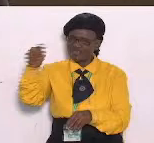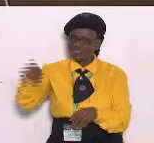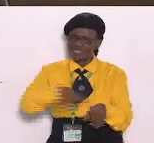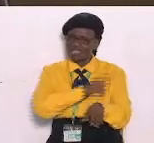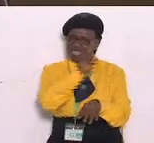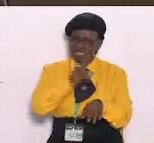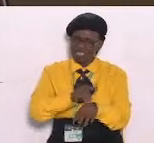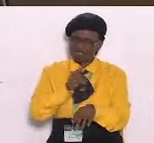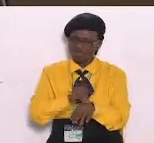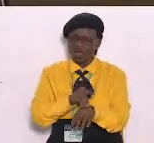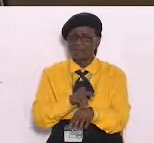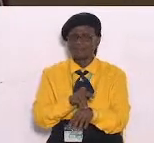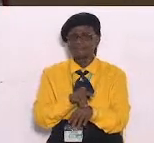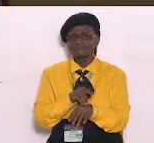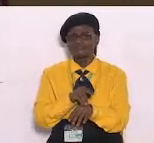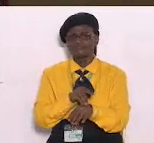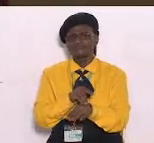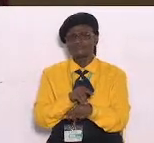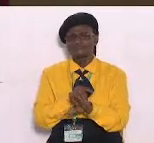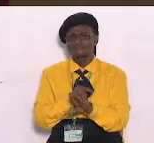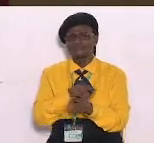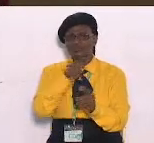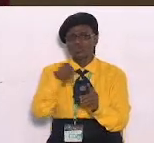sur les œuvres du